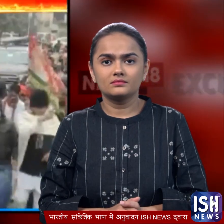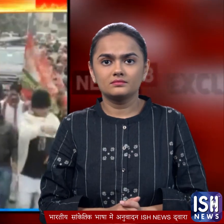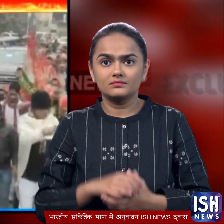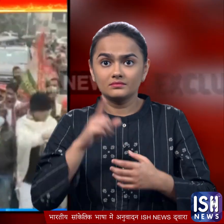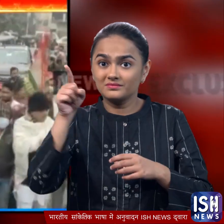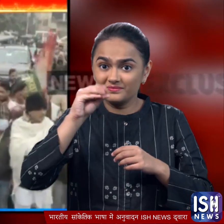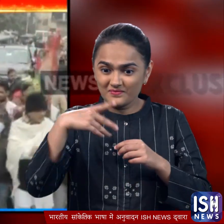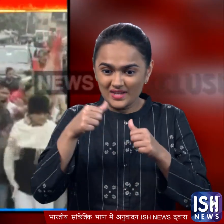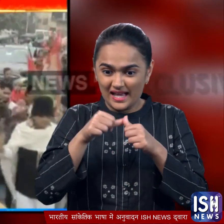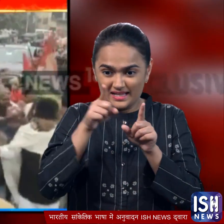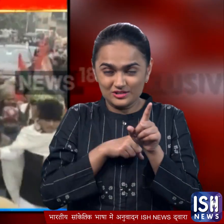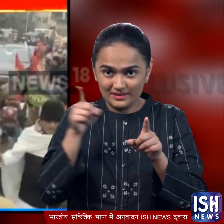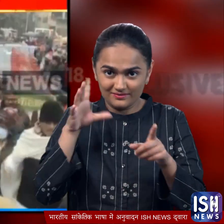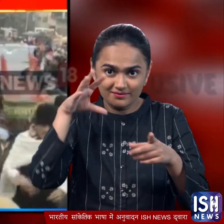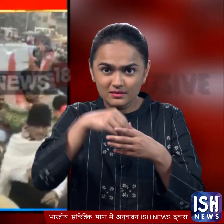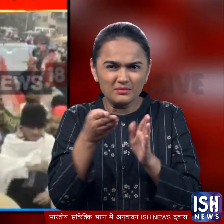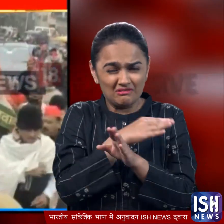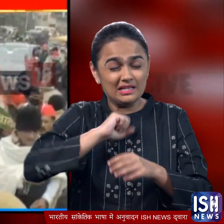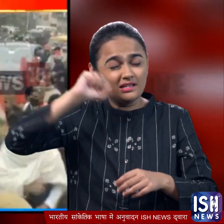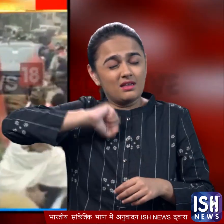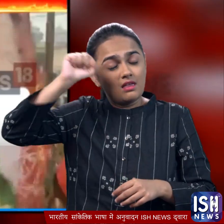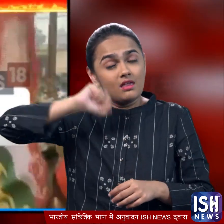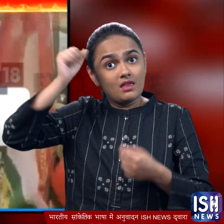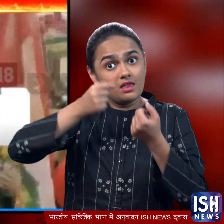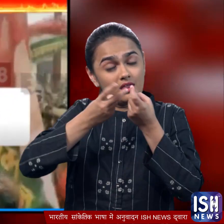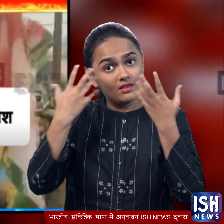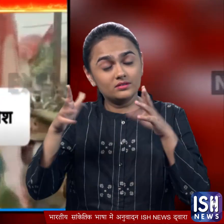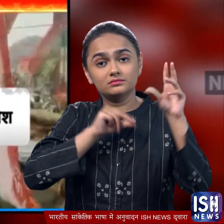सिंह। इससे पहले वहां अखिलेश यादव के समर्थन में खूब नारे भी लगाए गए।